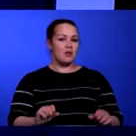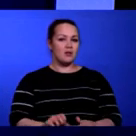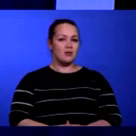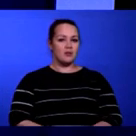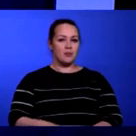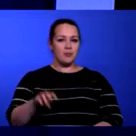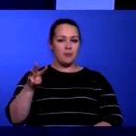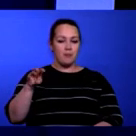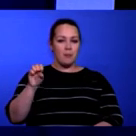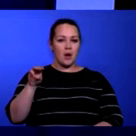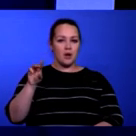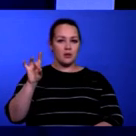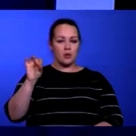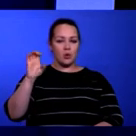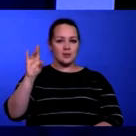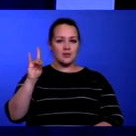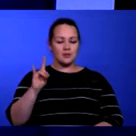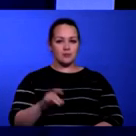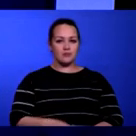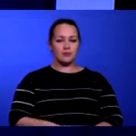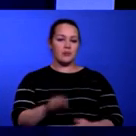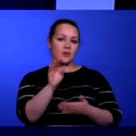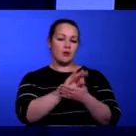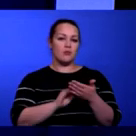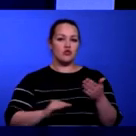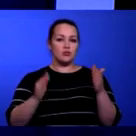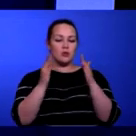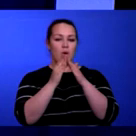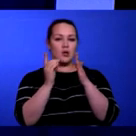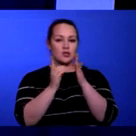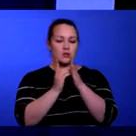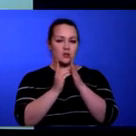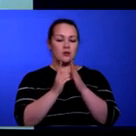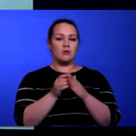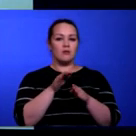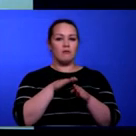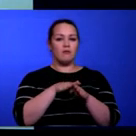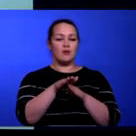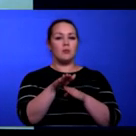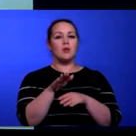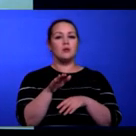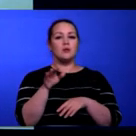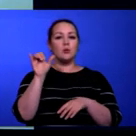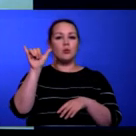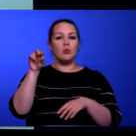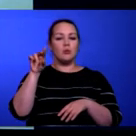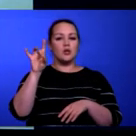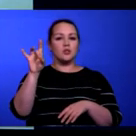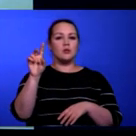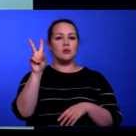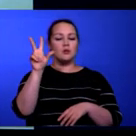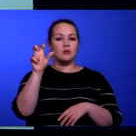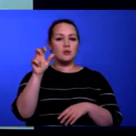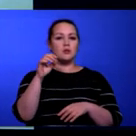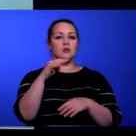матросы запишите домашнее задание выполнить упражнение 319 на